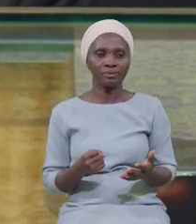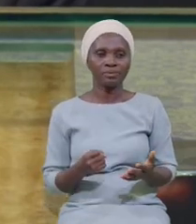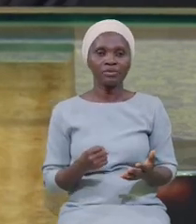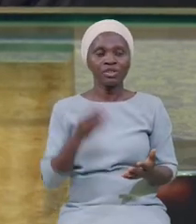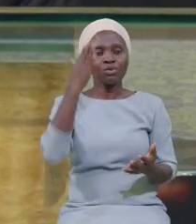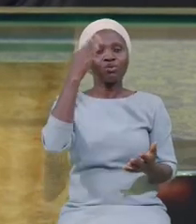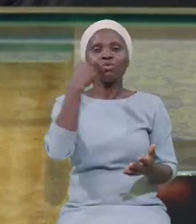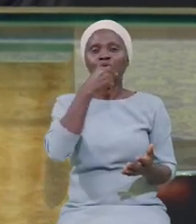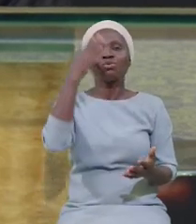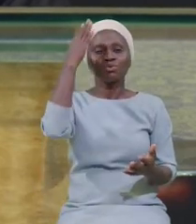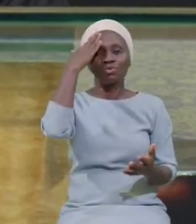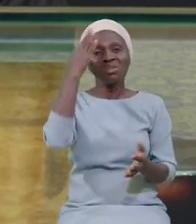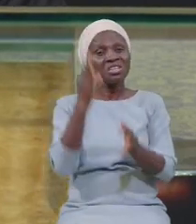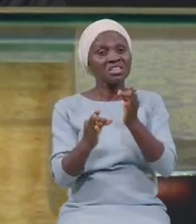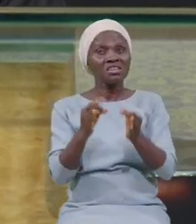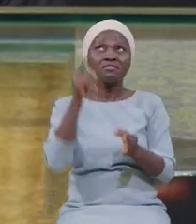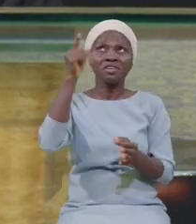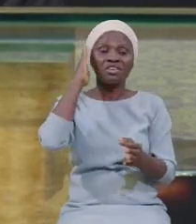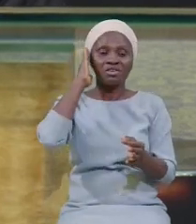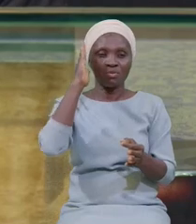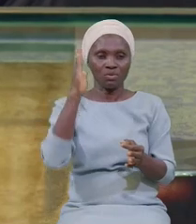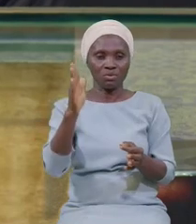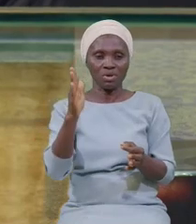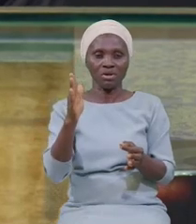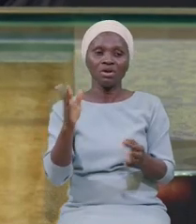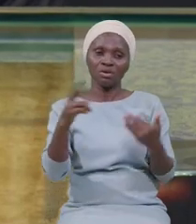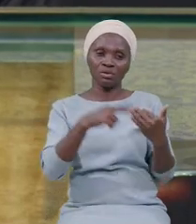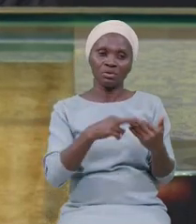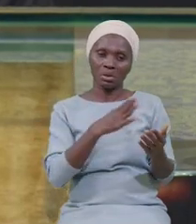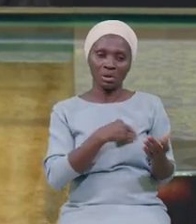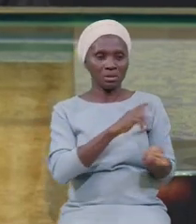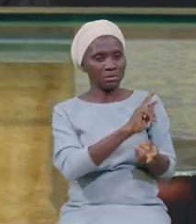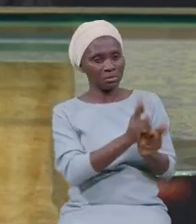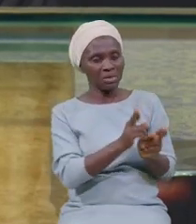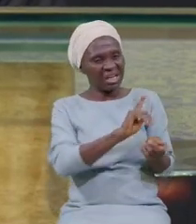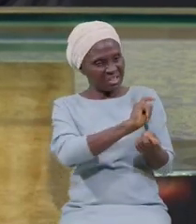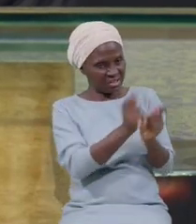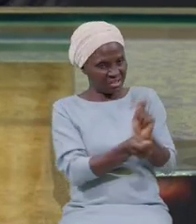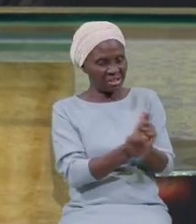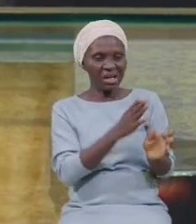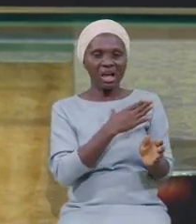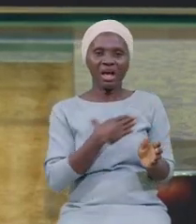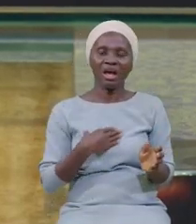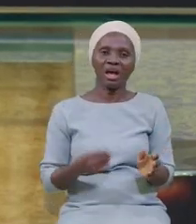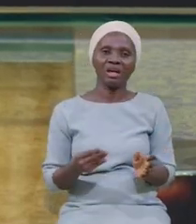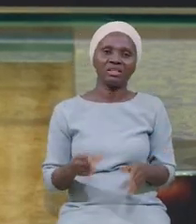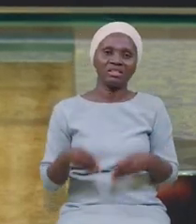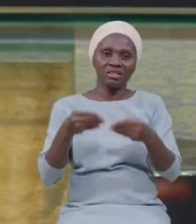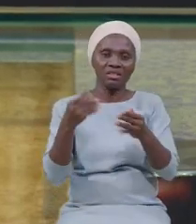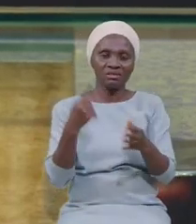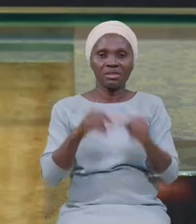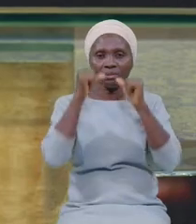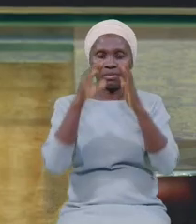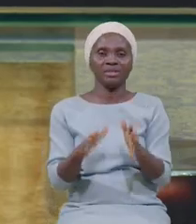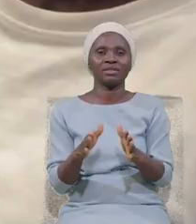Qui sait s'il ne reviendra pas et ne se repentira pas. Et s'il ne laissera